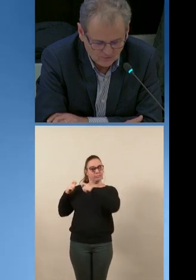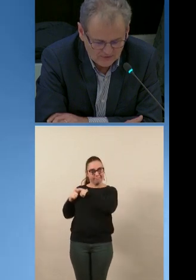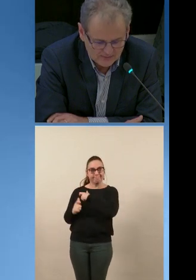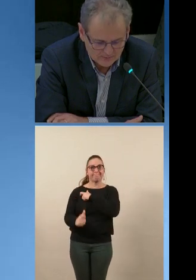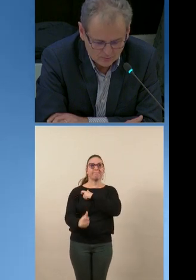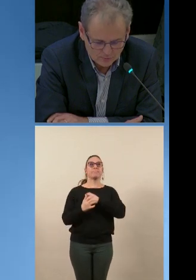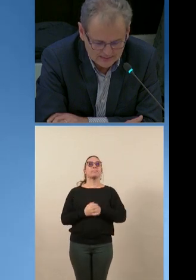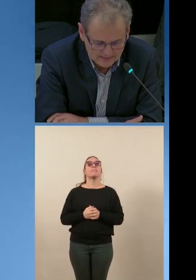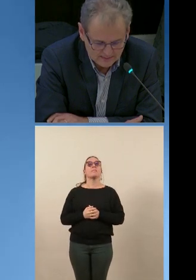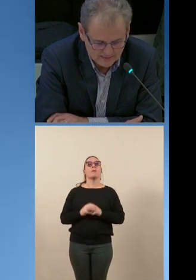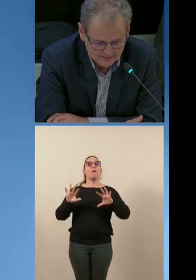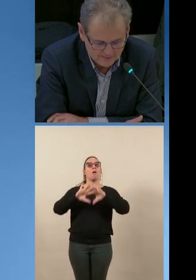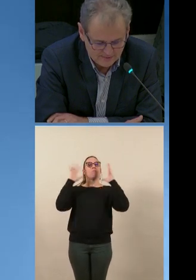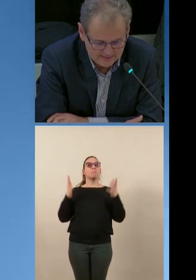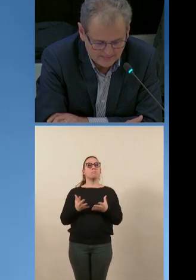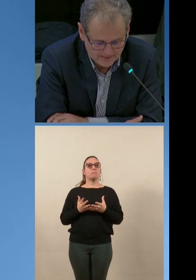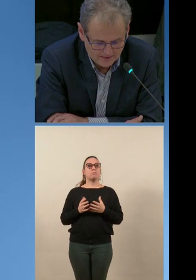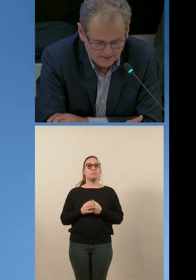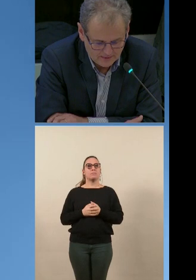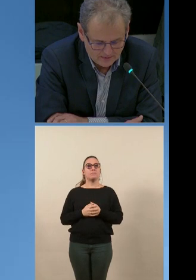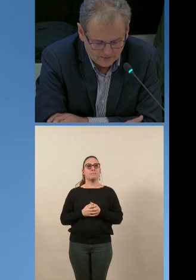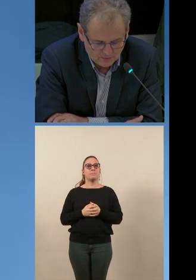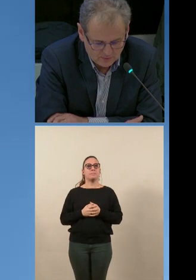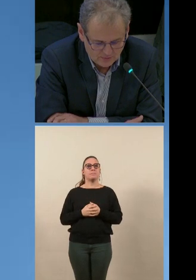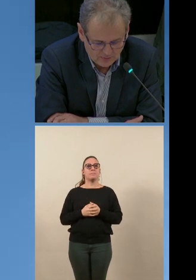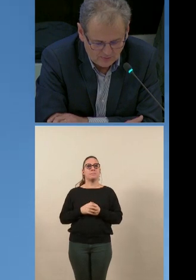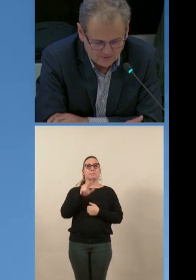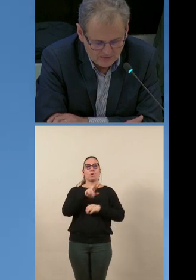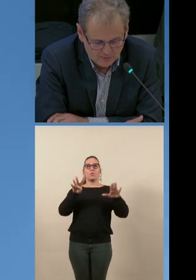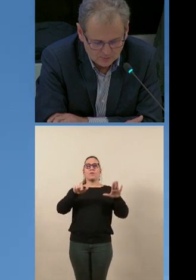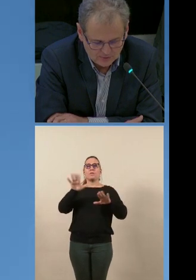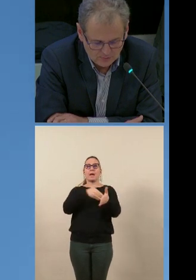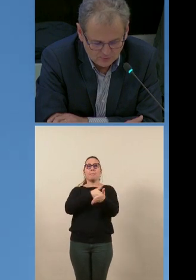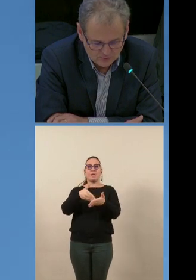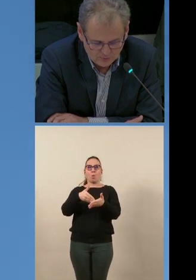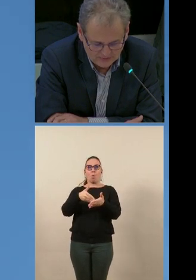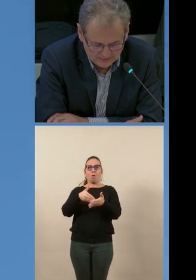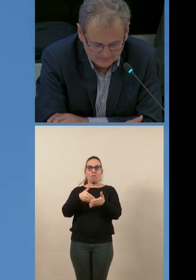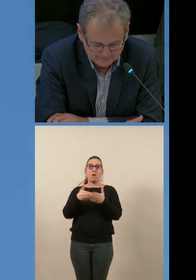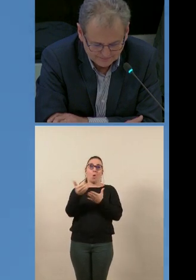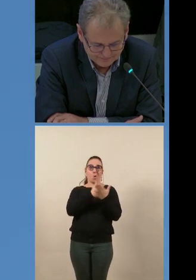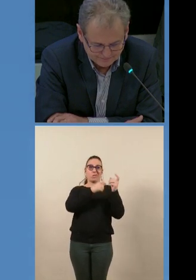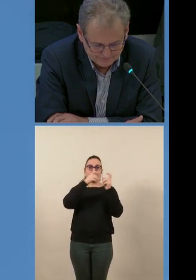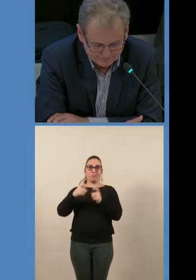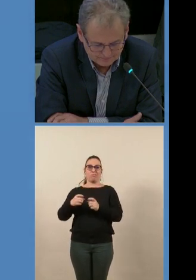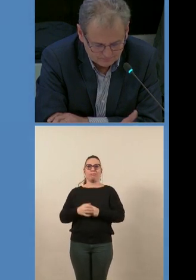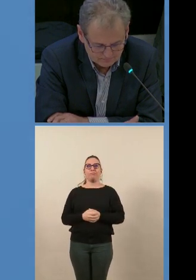ceci au global fait 39,5 million de réduction de